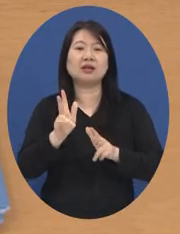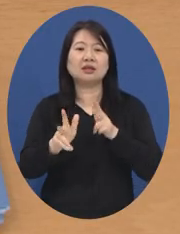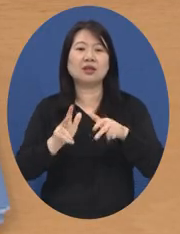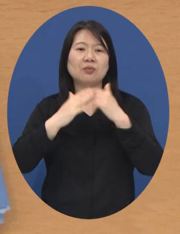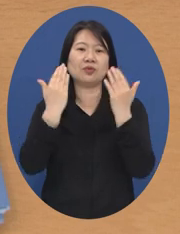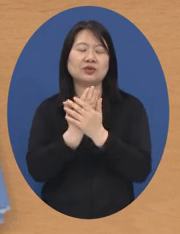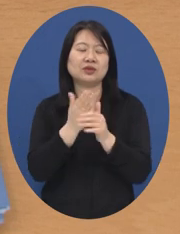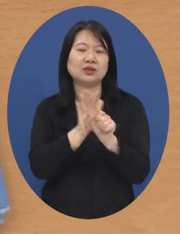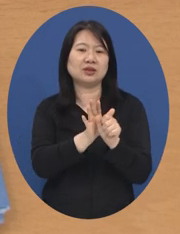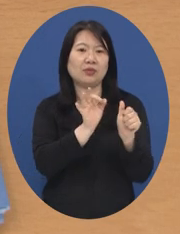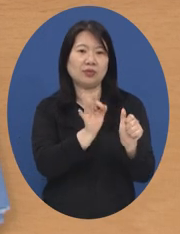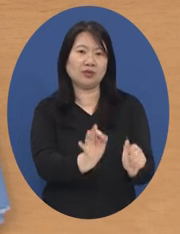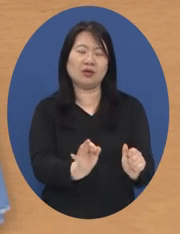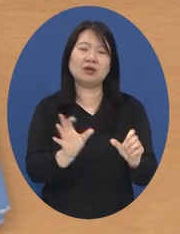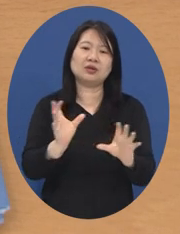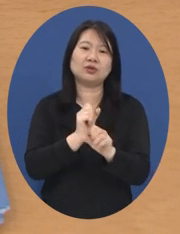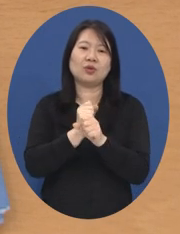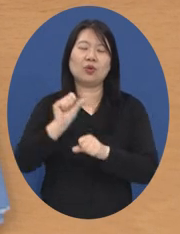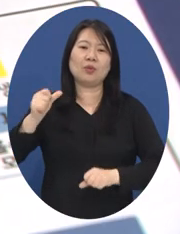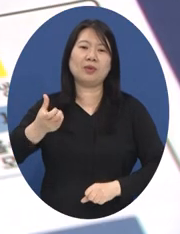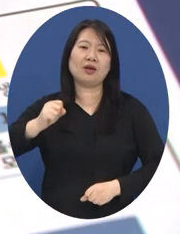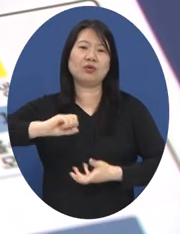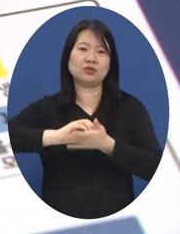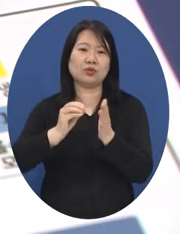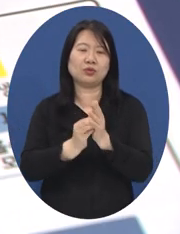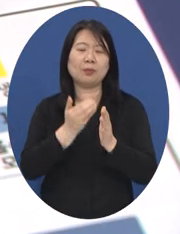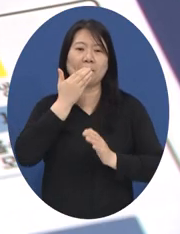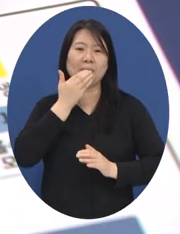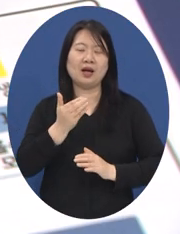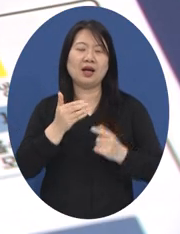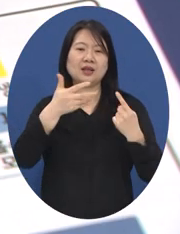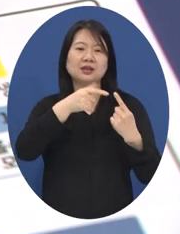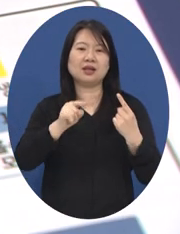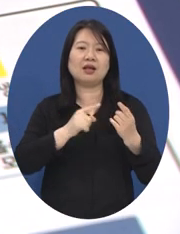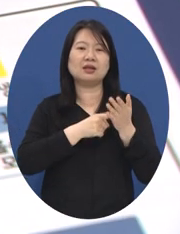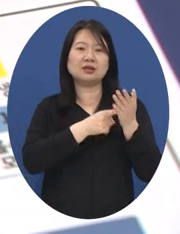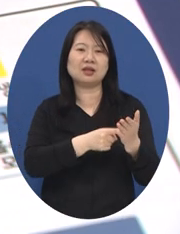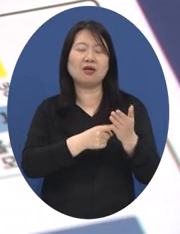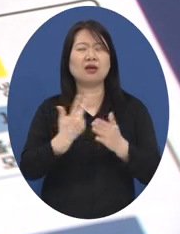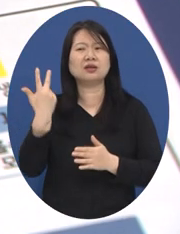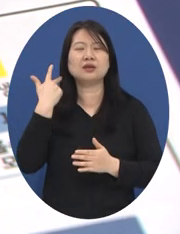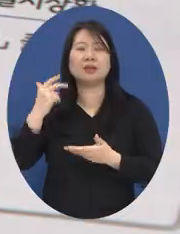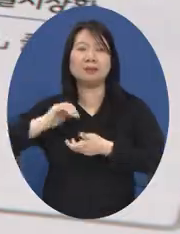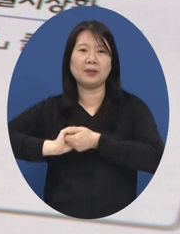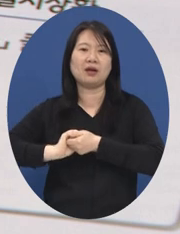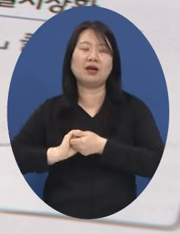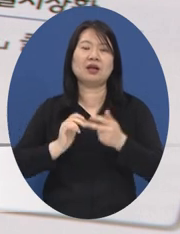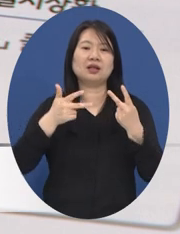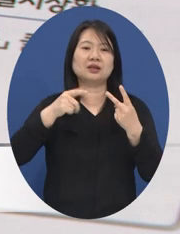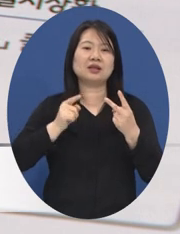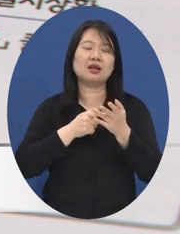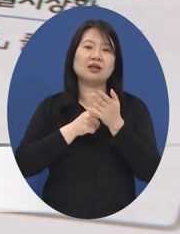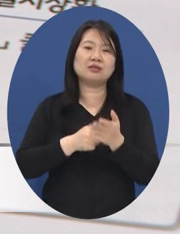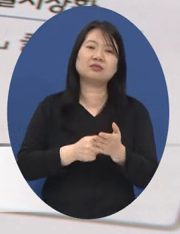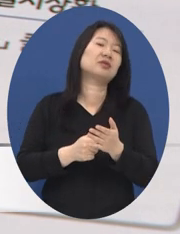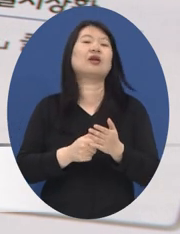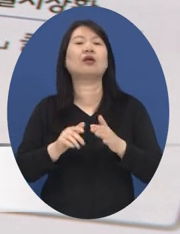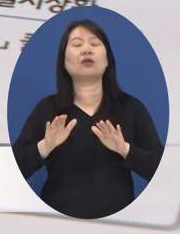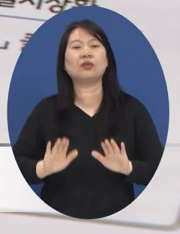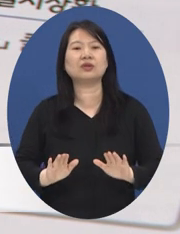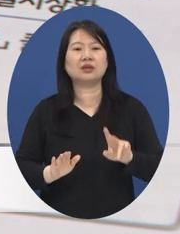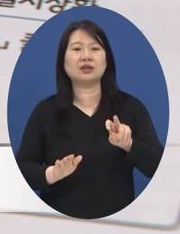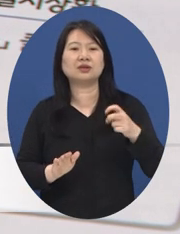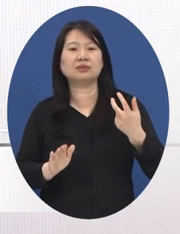사업의 전체 지원 금액은 총 500억 원 규모. 1차 신청은 지난주 끝났고 2차 신청은